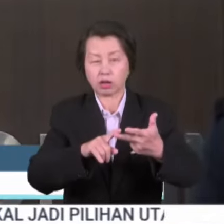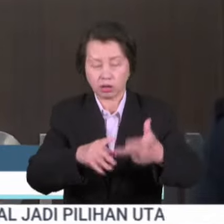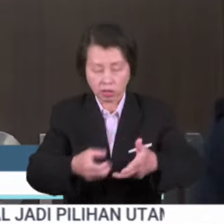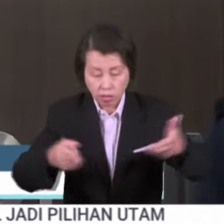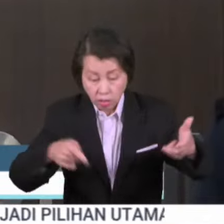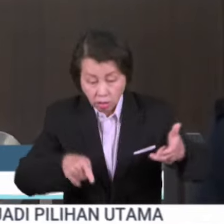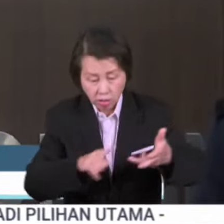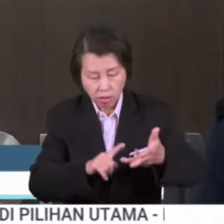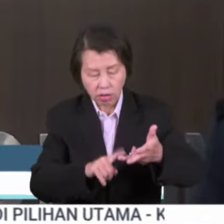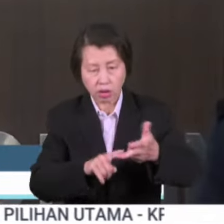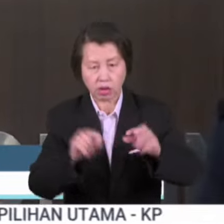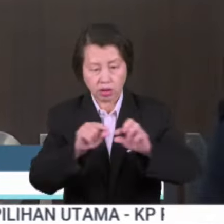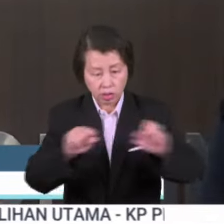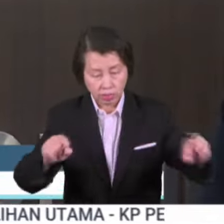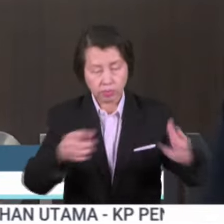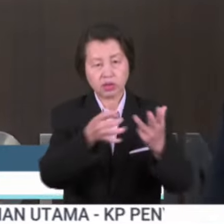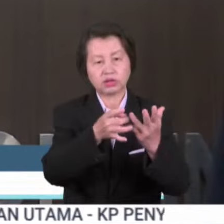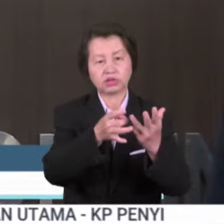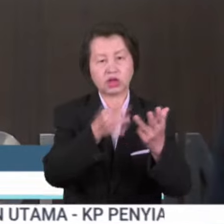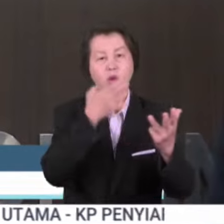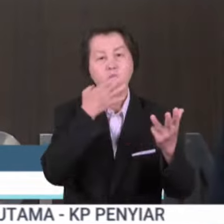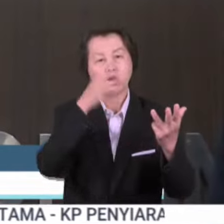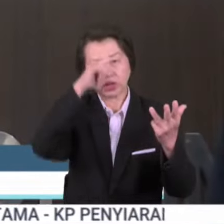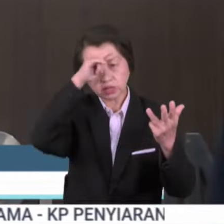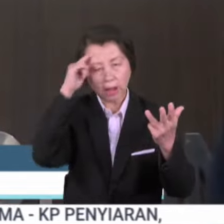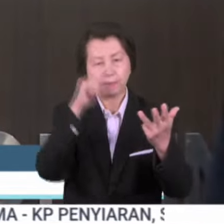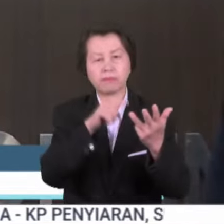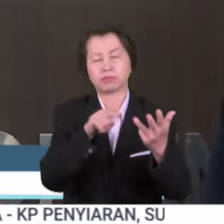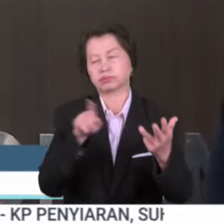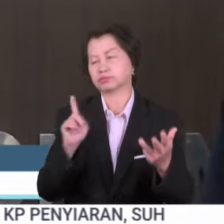dan sebatang besi dawai hitam